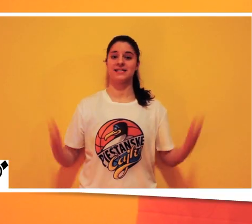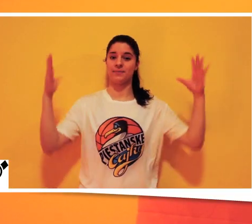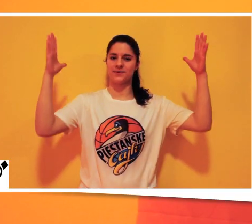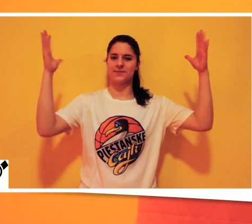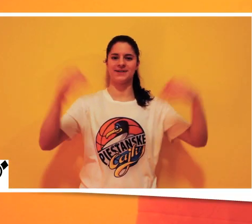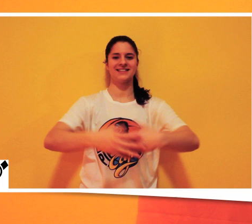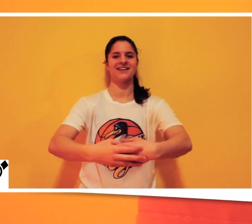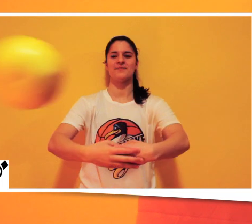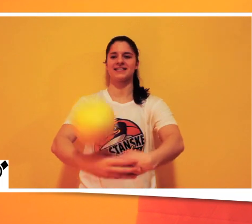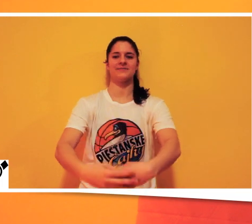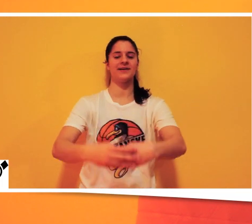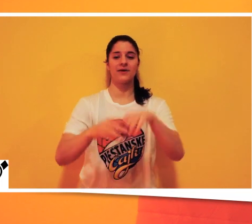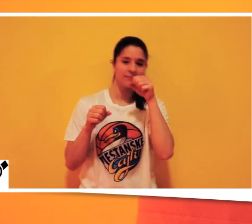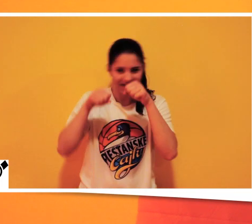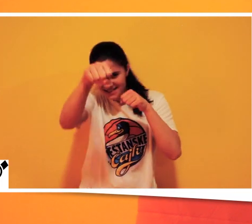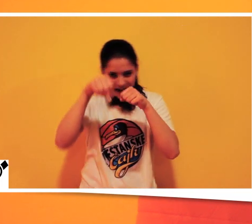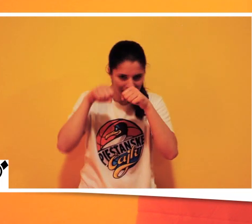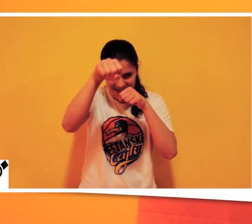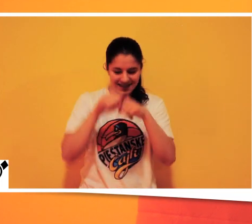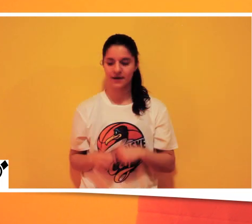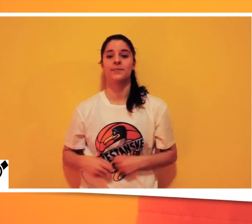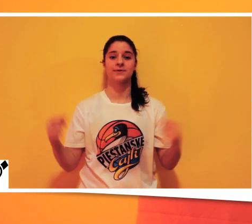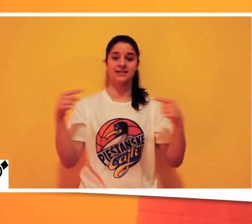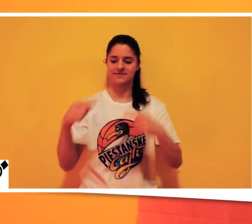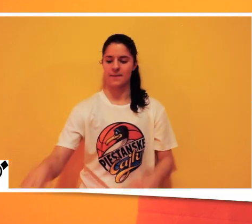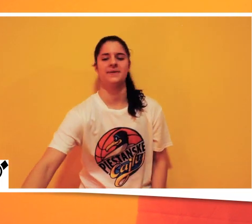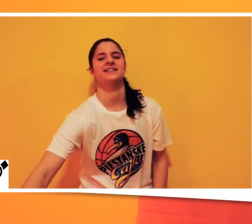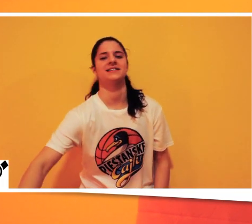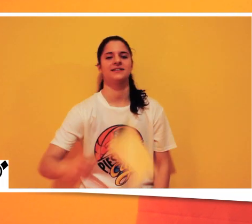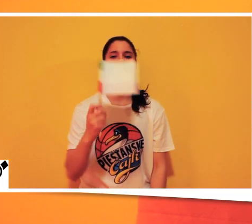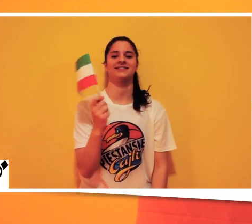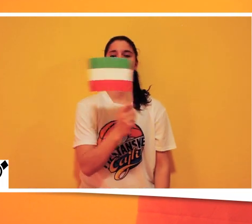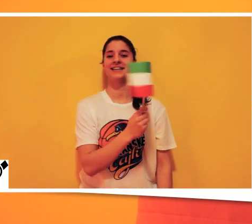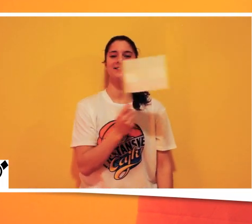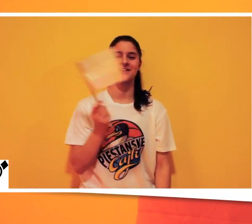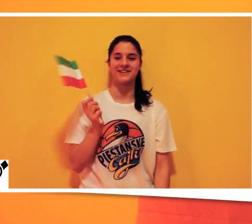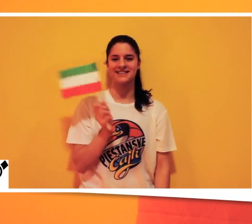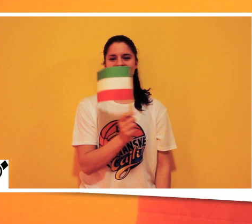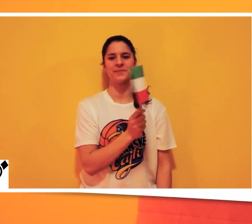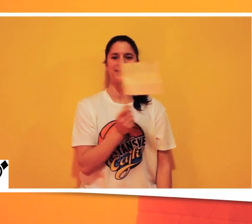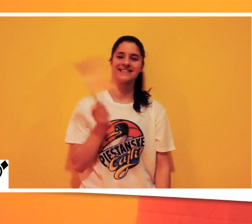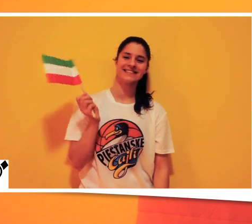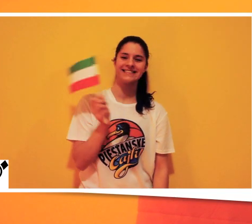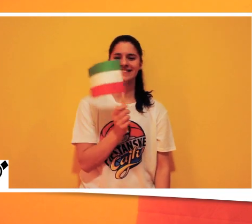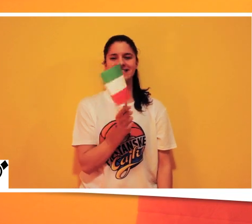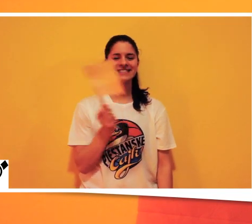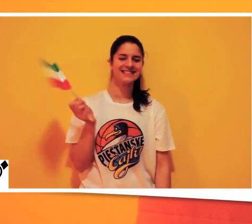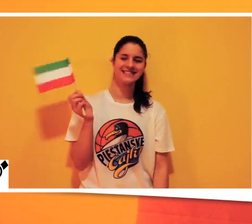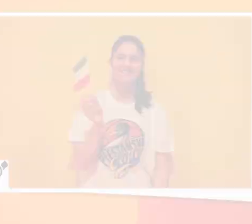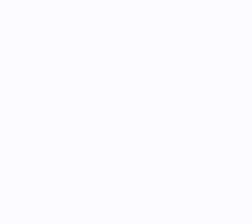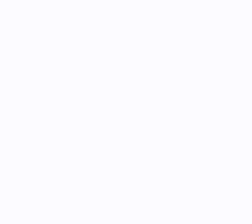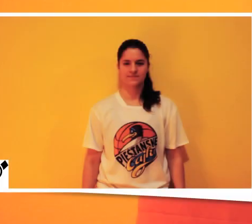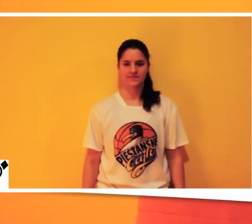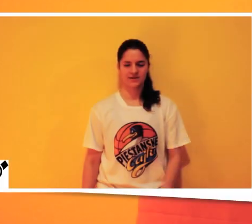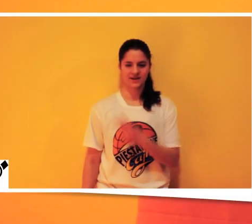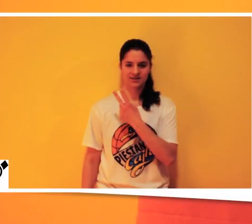kedves szurkolóinkat Március 2-án 6 órakor a Kosárlabda, Merkozeset a Magyar Eurolizing Csopron csapata